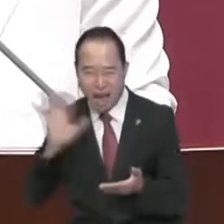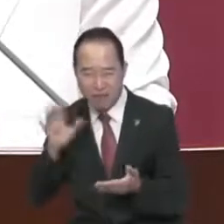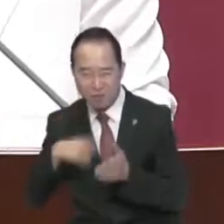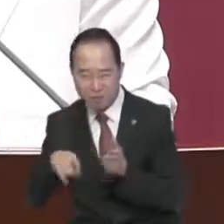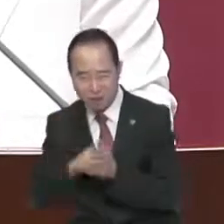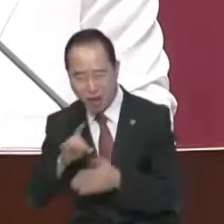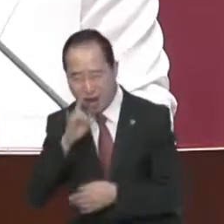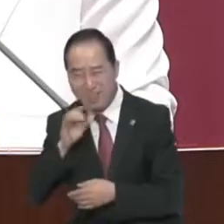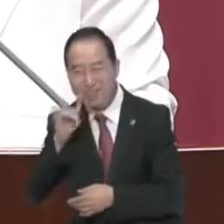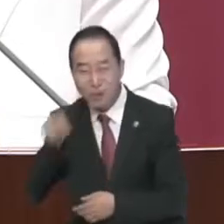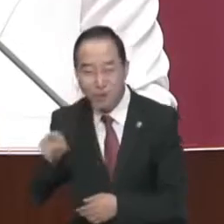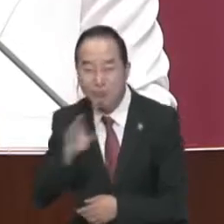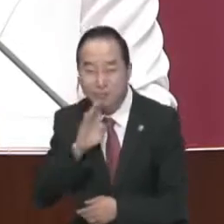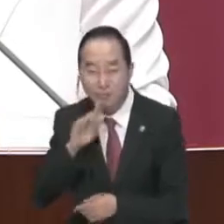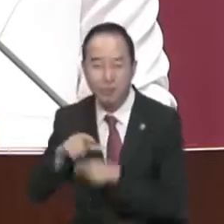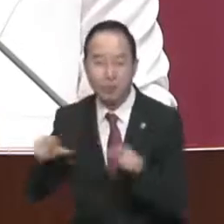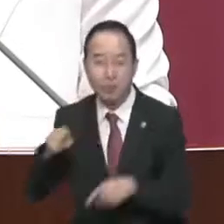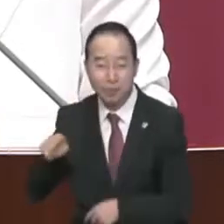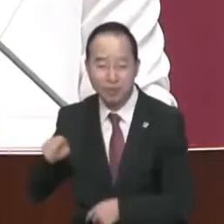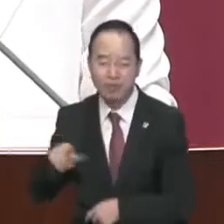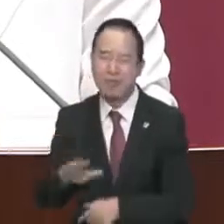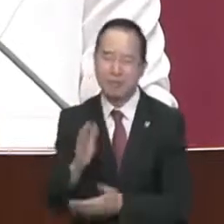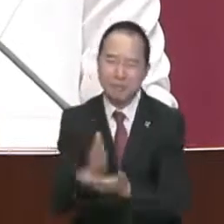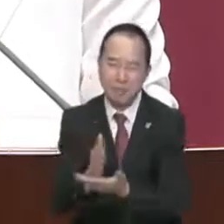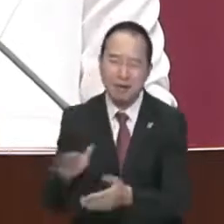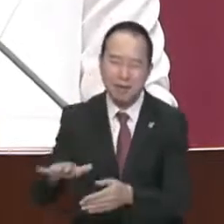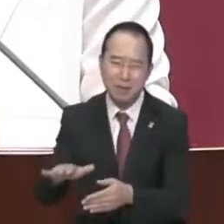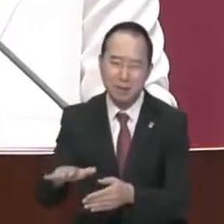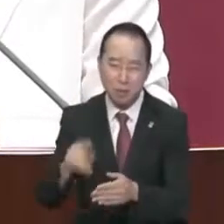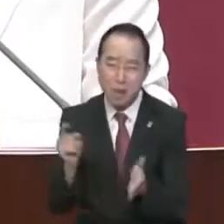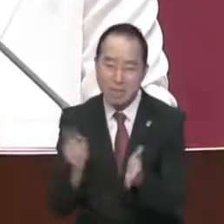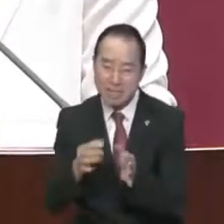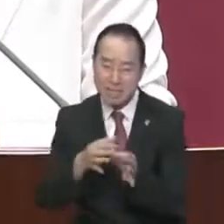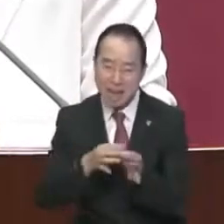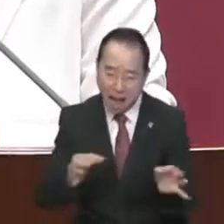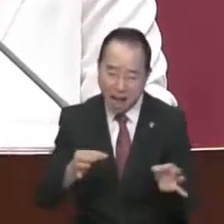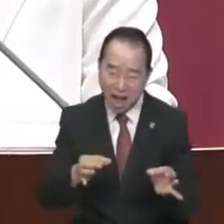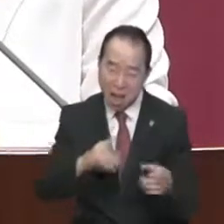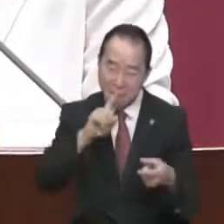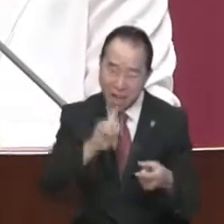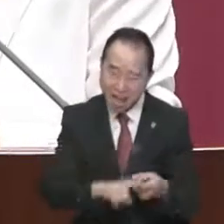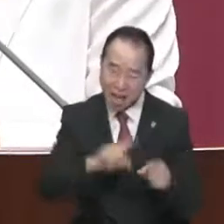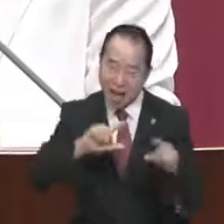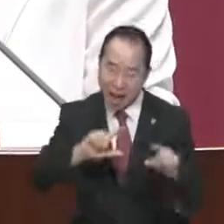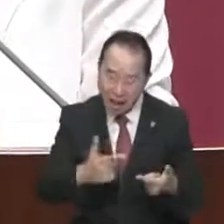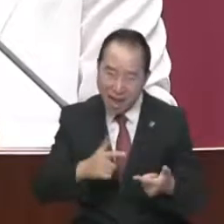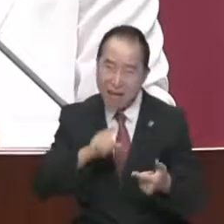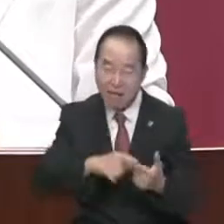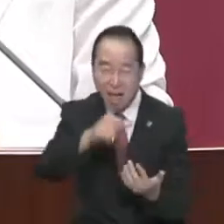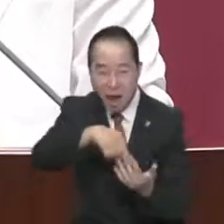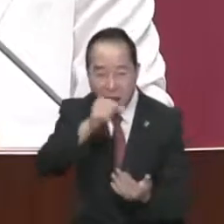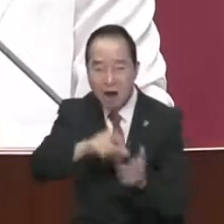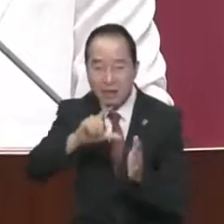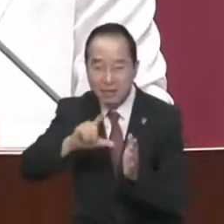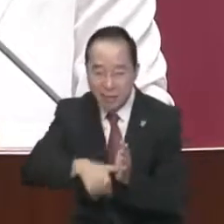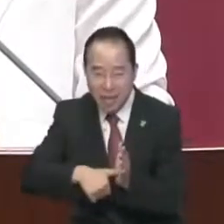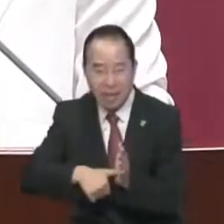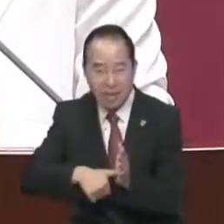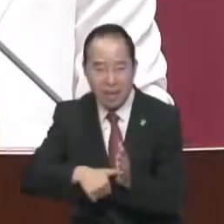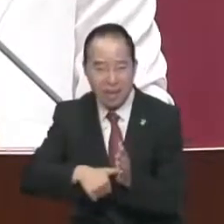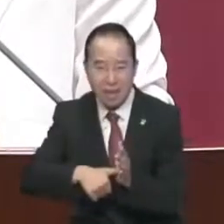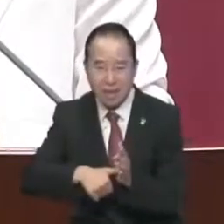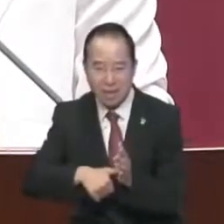이번에 재난지원금에 해당하느냐 해당되지 않느냐 대상자를 선별함에 있어서는